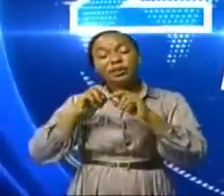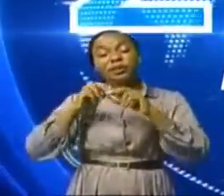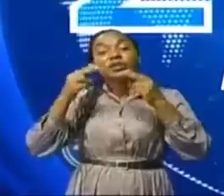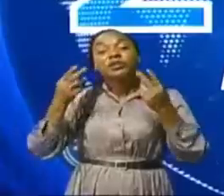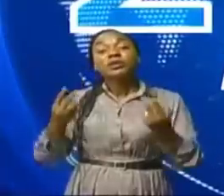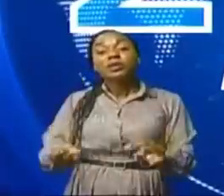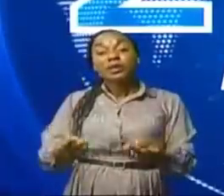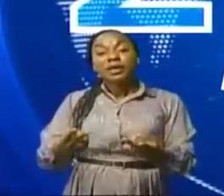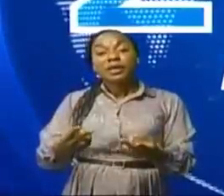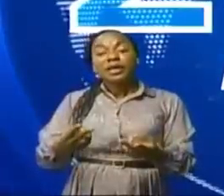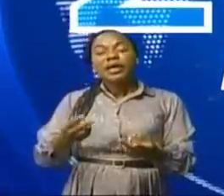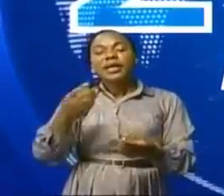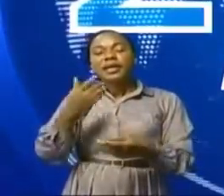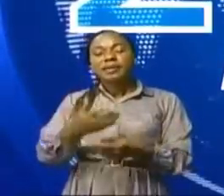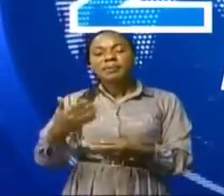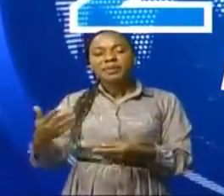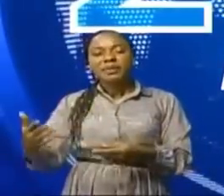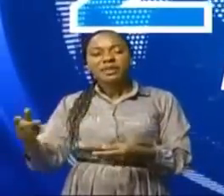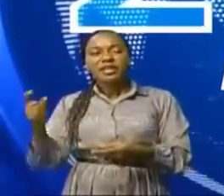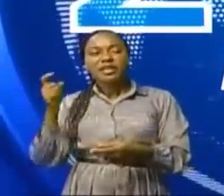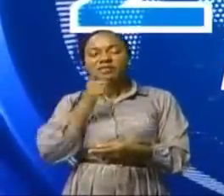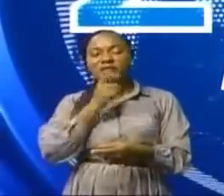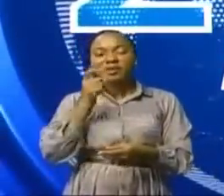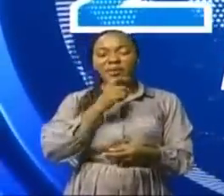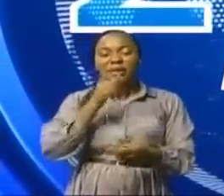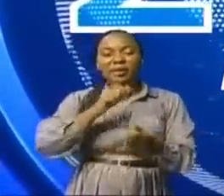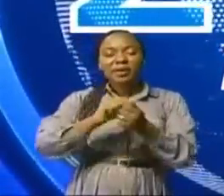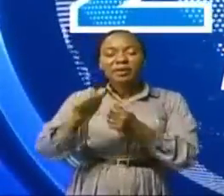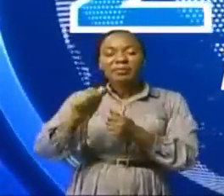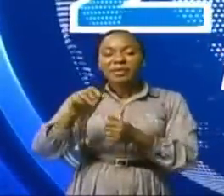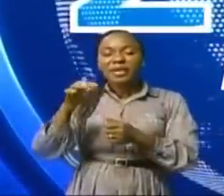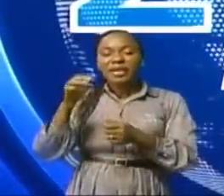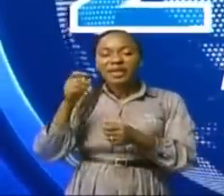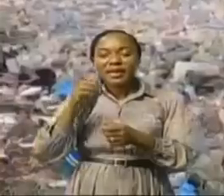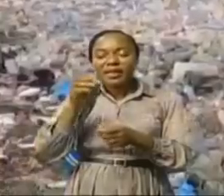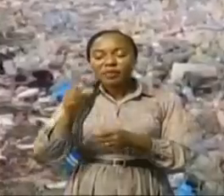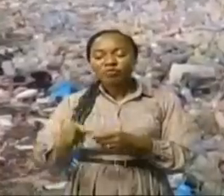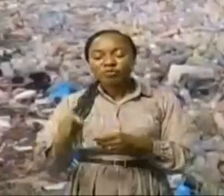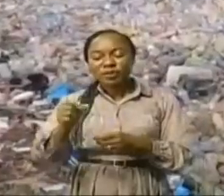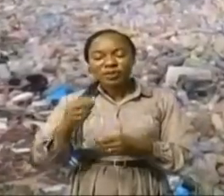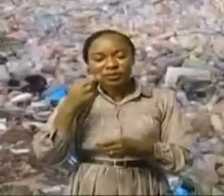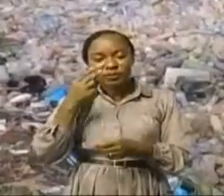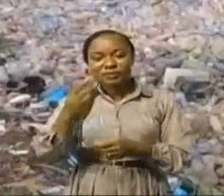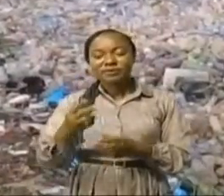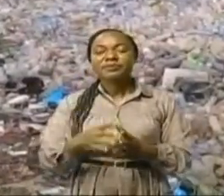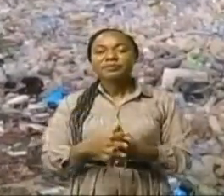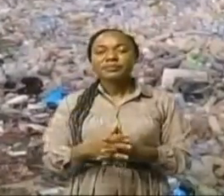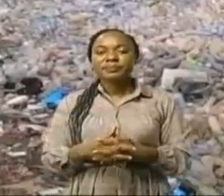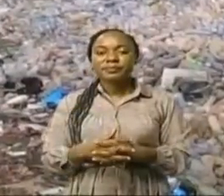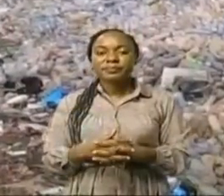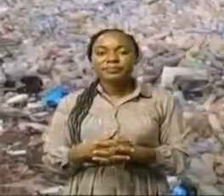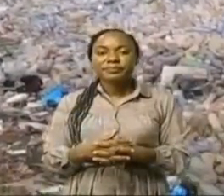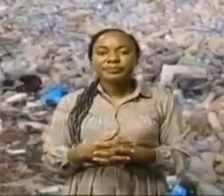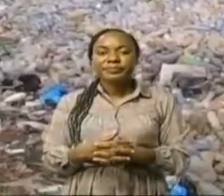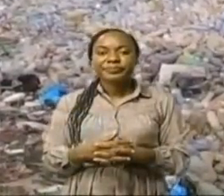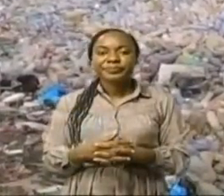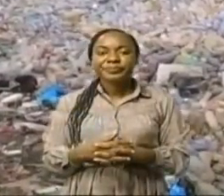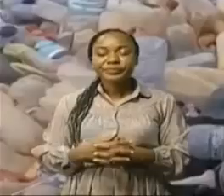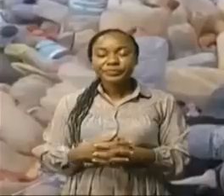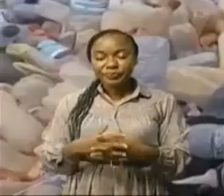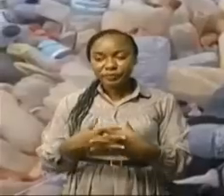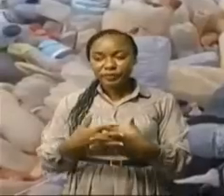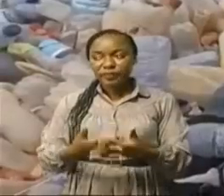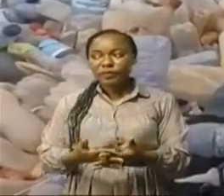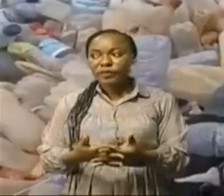différents produits fabriqués avec les déchets plastiques recyclés. Eric Kabamba. Des montagnes d'ordures à ciel ouvert et des vastes